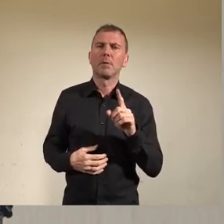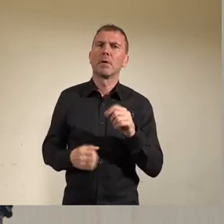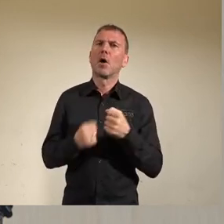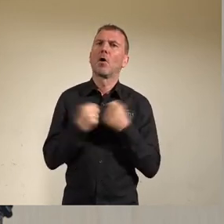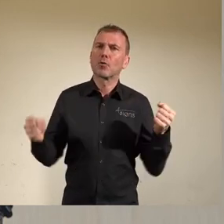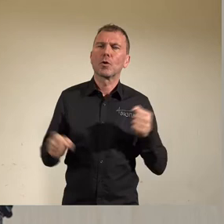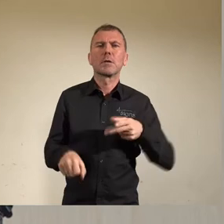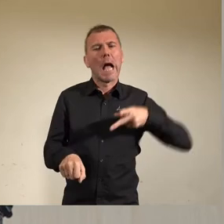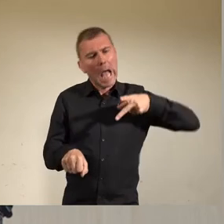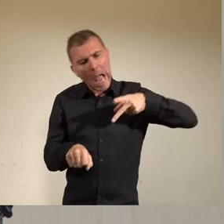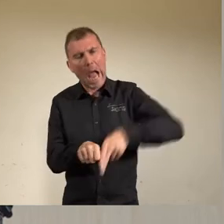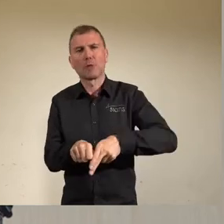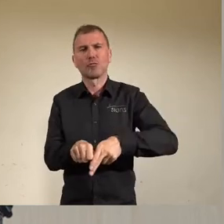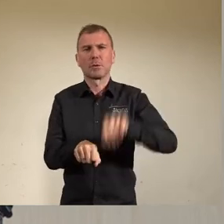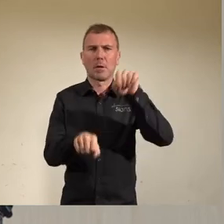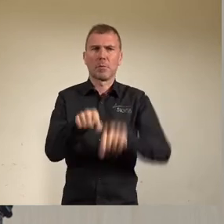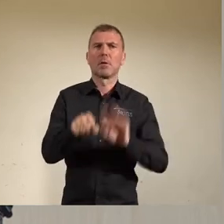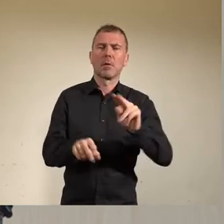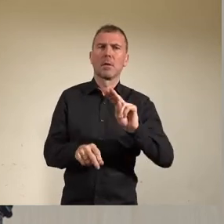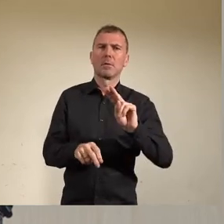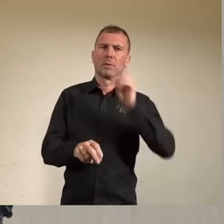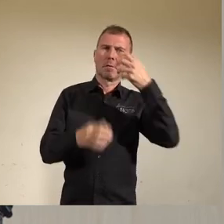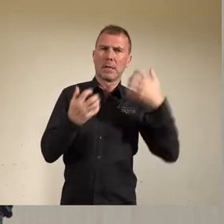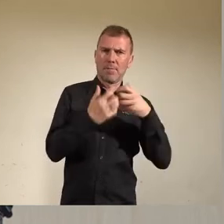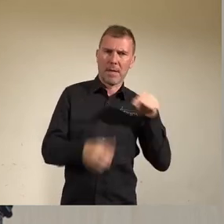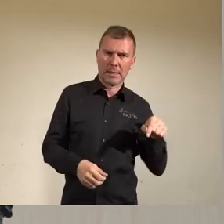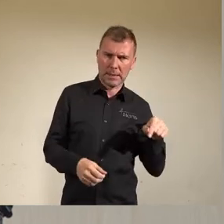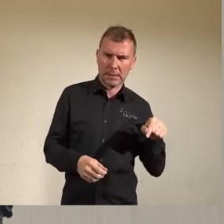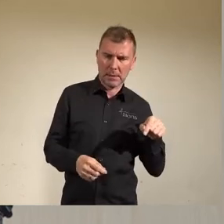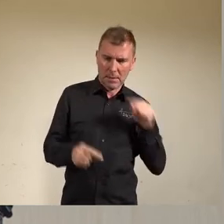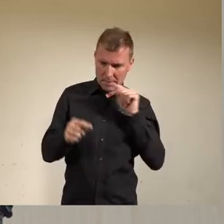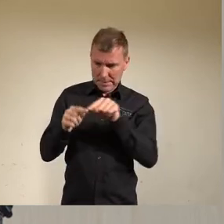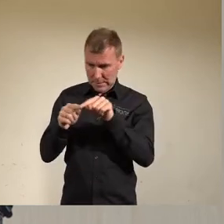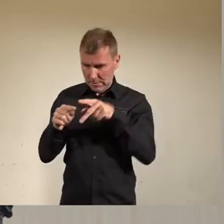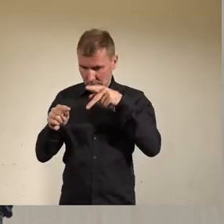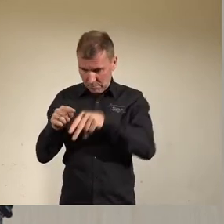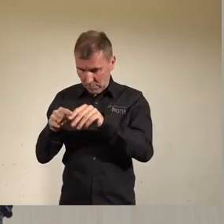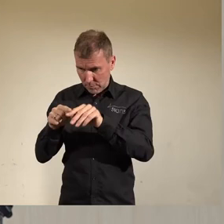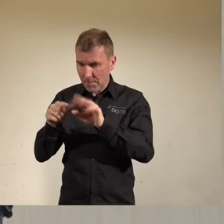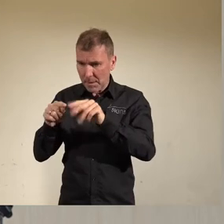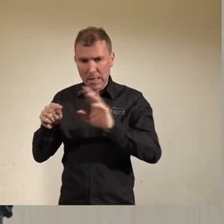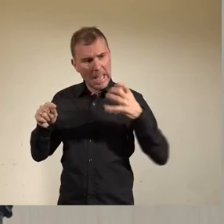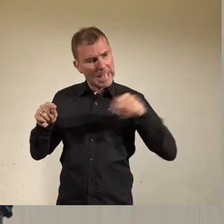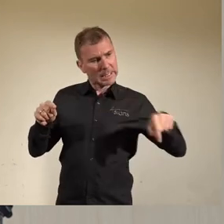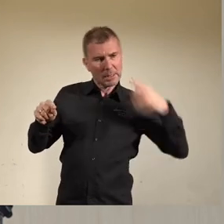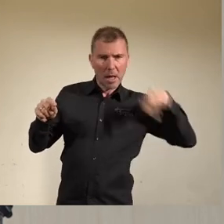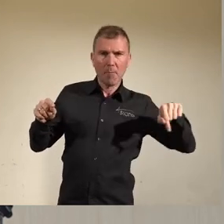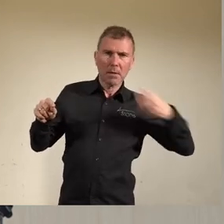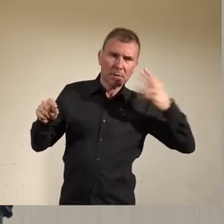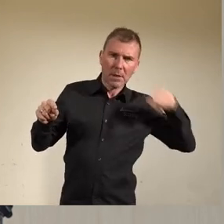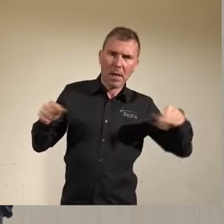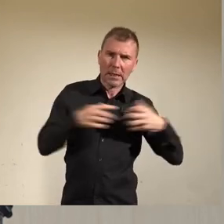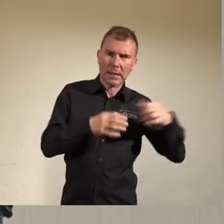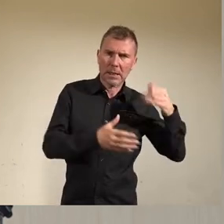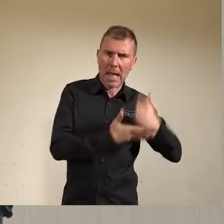Zweiten Weltkrieg gehabt. Und wenn das so ist, muss man an die Zeit zurückdenken, wo eben Krieg damals zu Ende war.